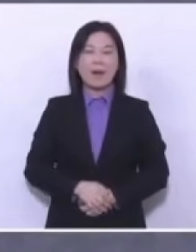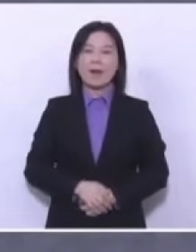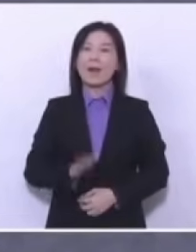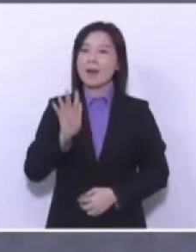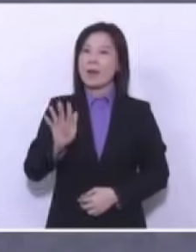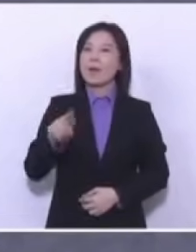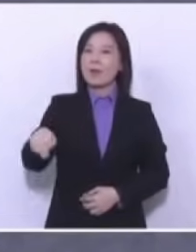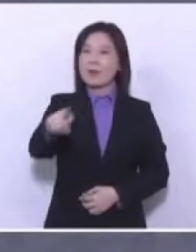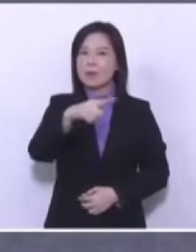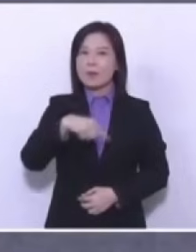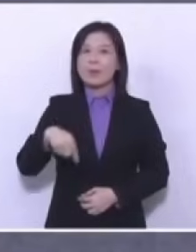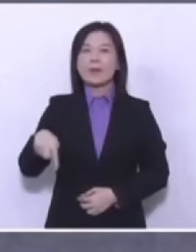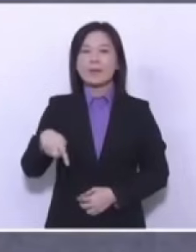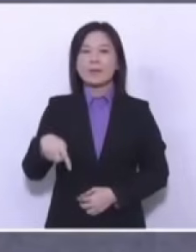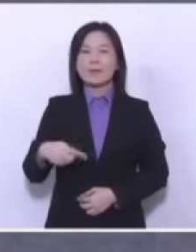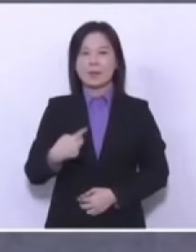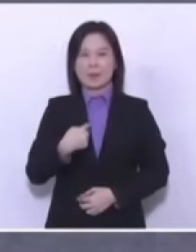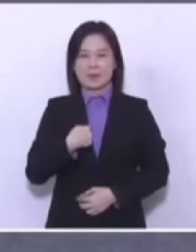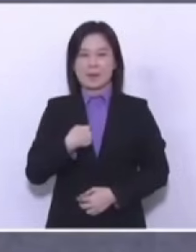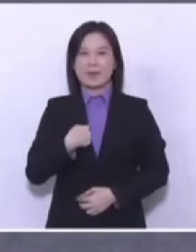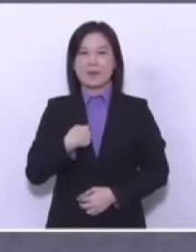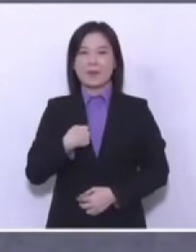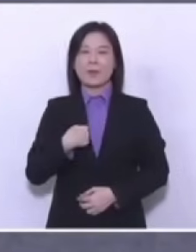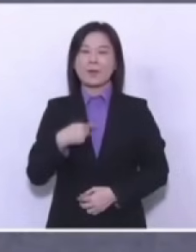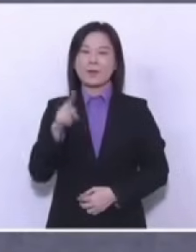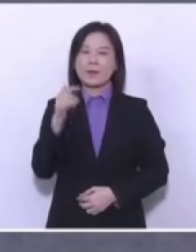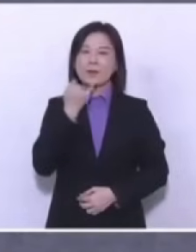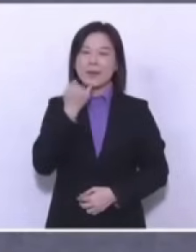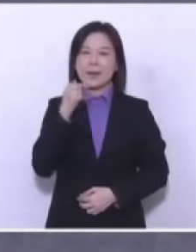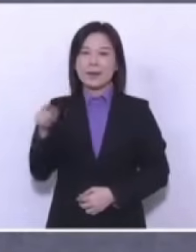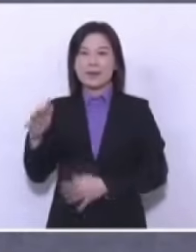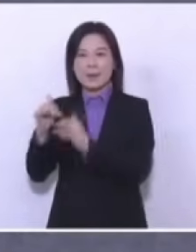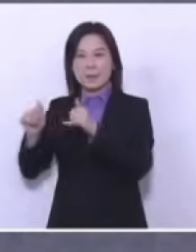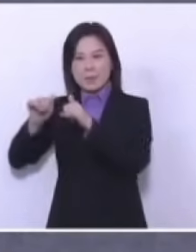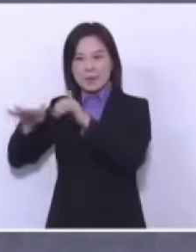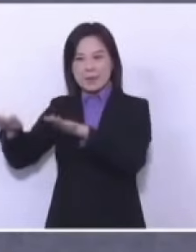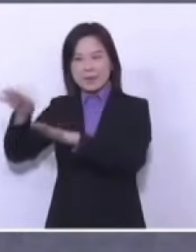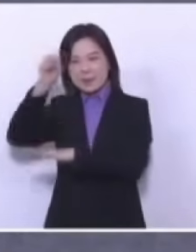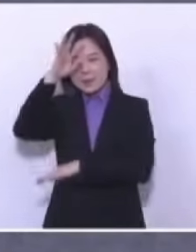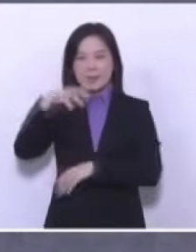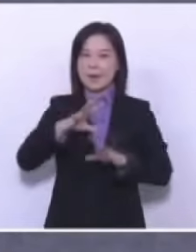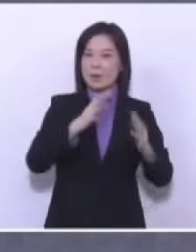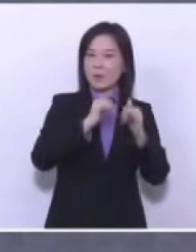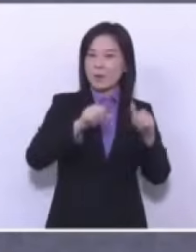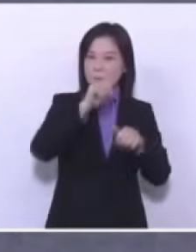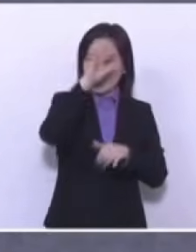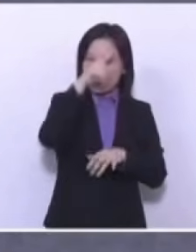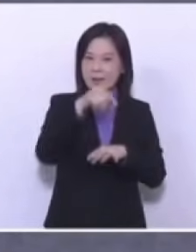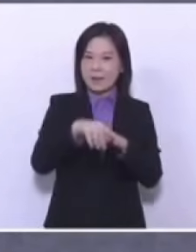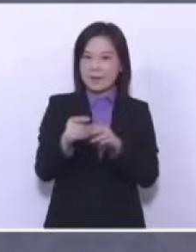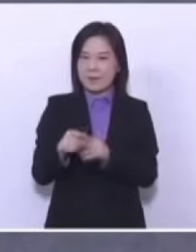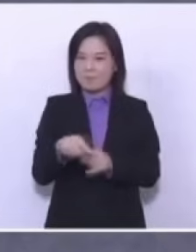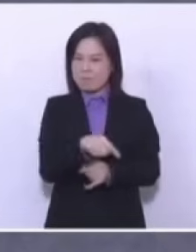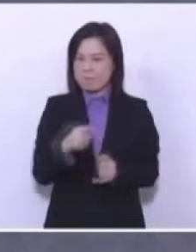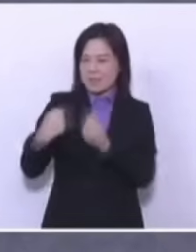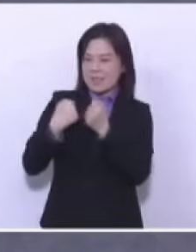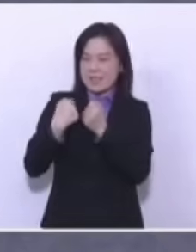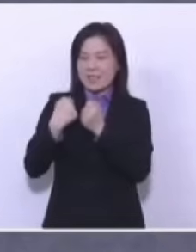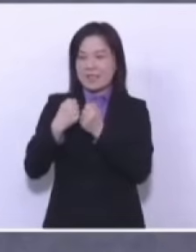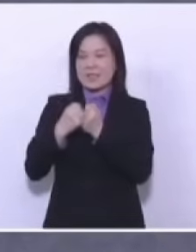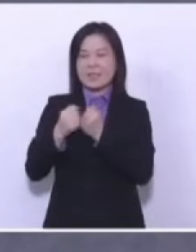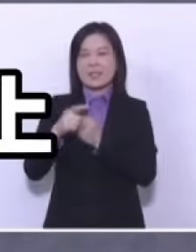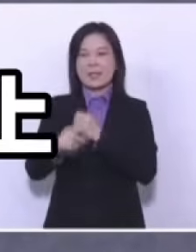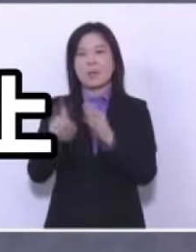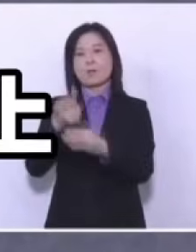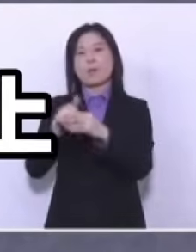有你们，我才能够在两党夹杀下顺利连任市长，也因为你